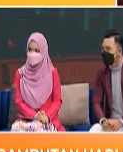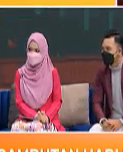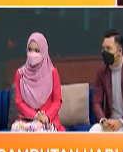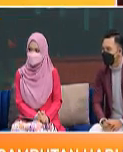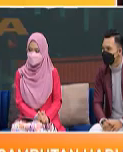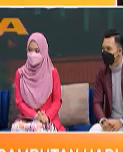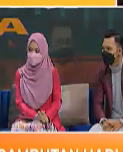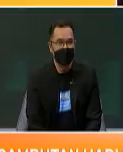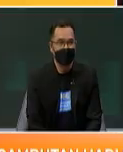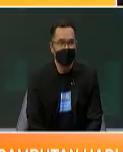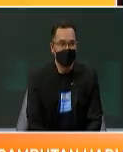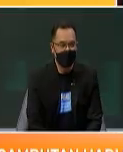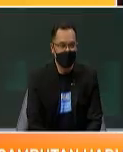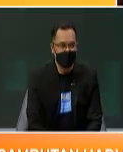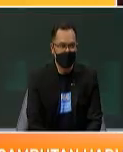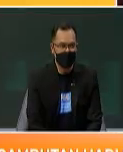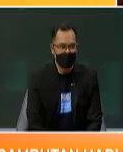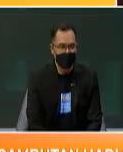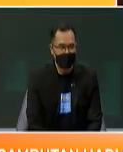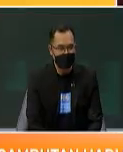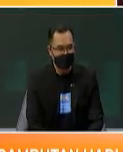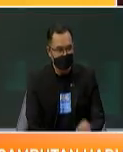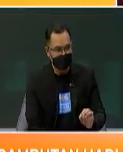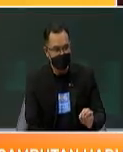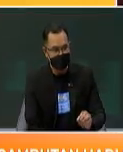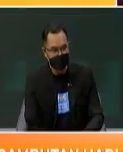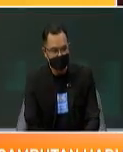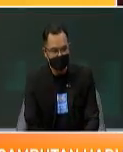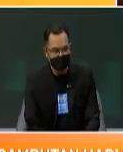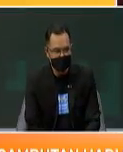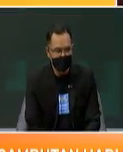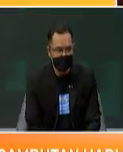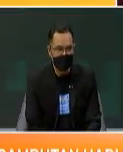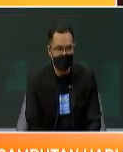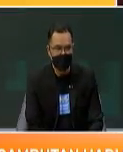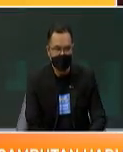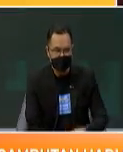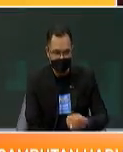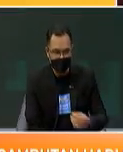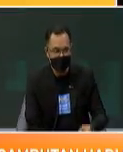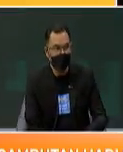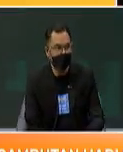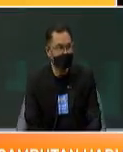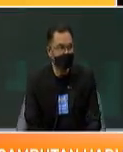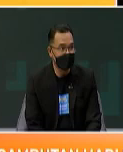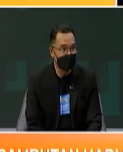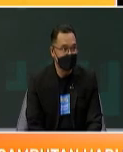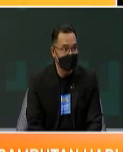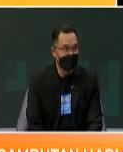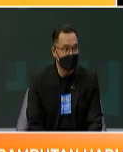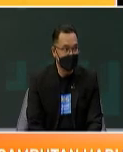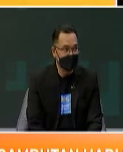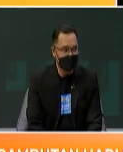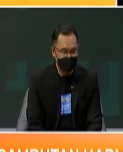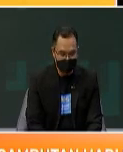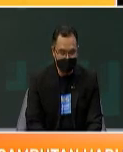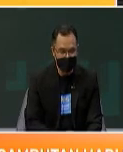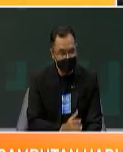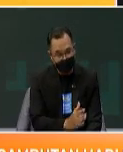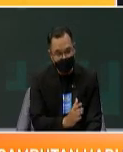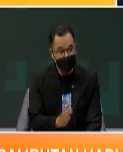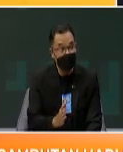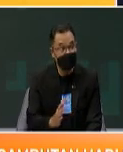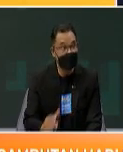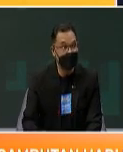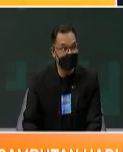tadi, pelan transformasi radio ini kita akan laksanakan secara beransur